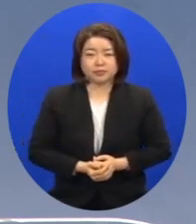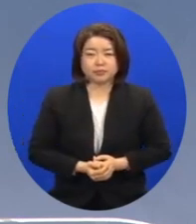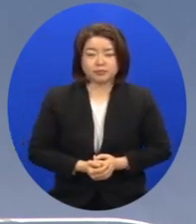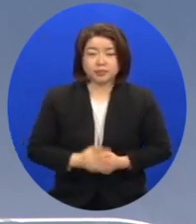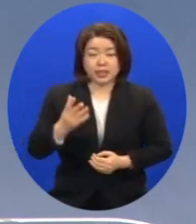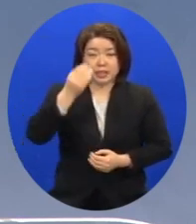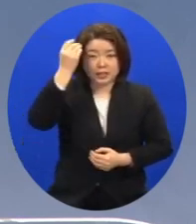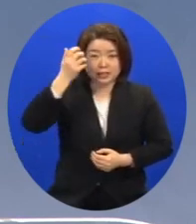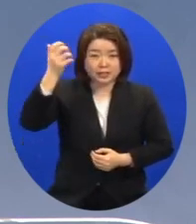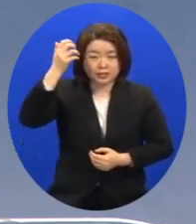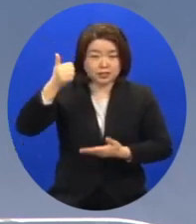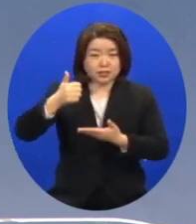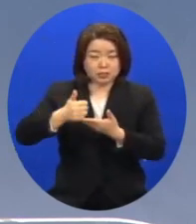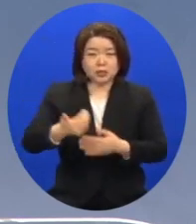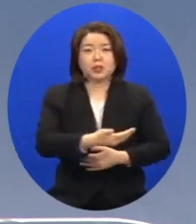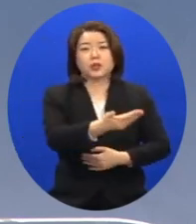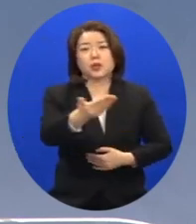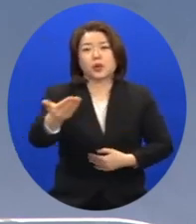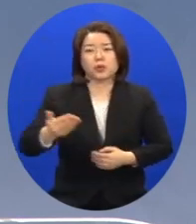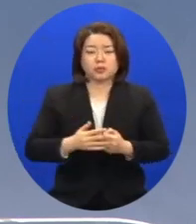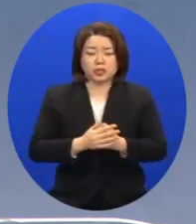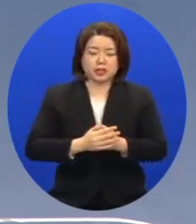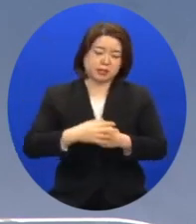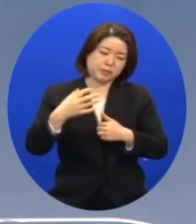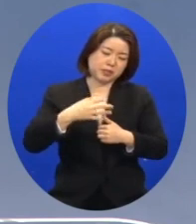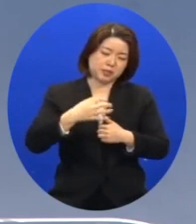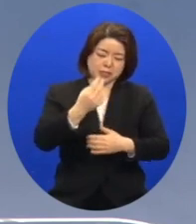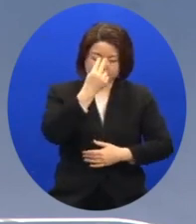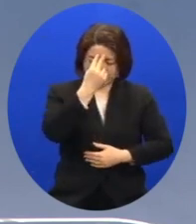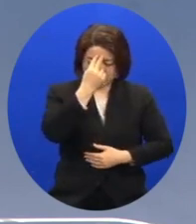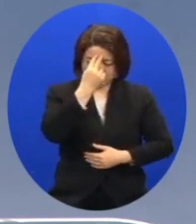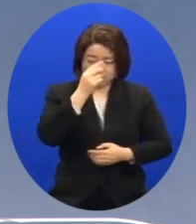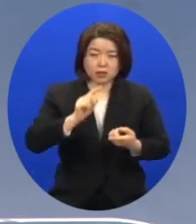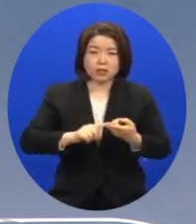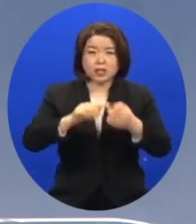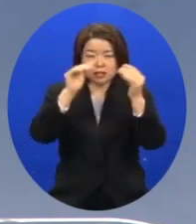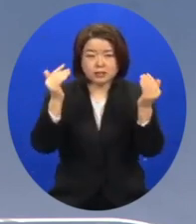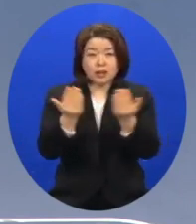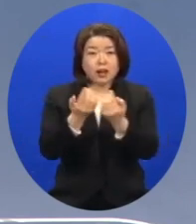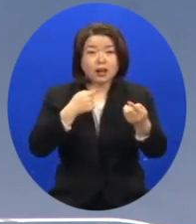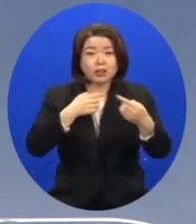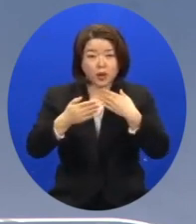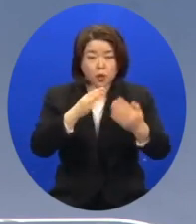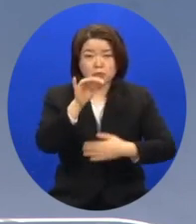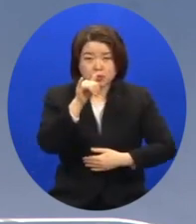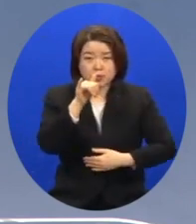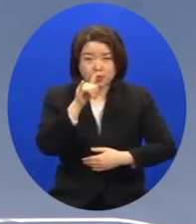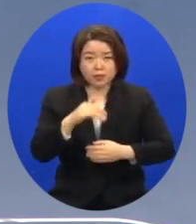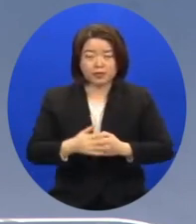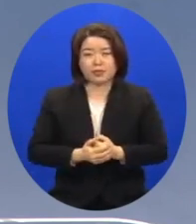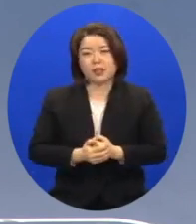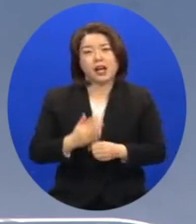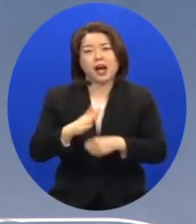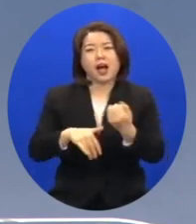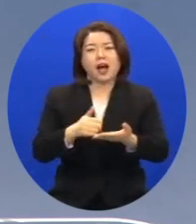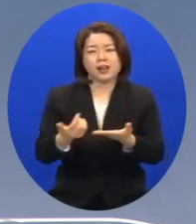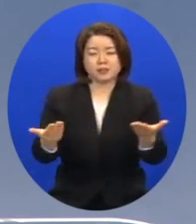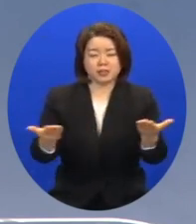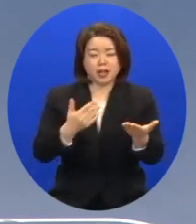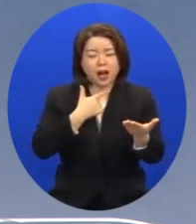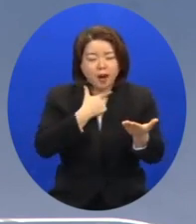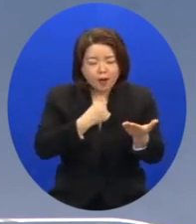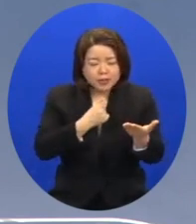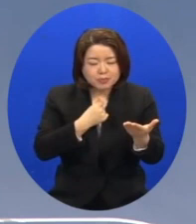성령께서 여러분에게 책망 하시고 근심 하시는 것을 다 경험 하잖아요 하나님의 일을 하고 싶은 소원이